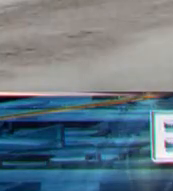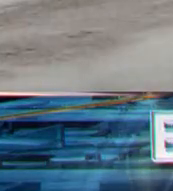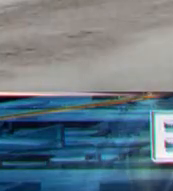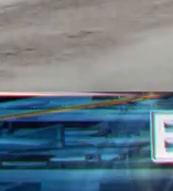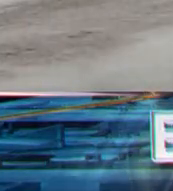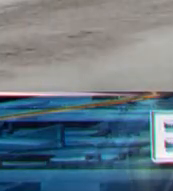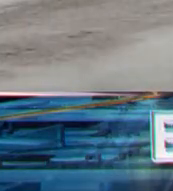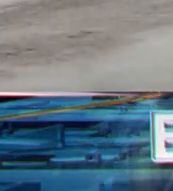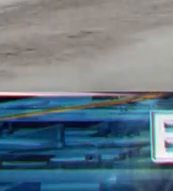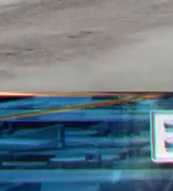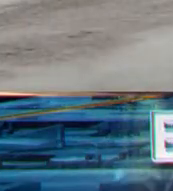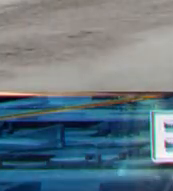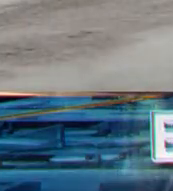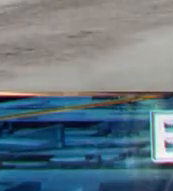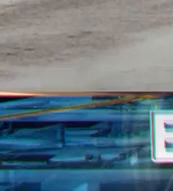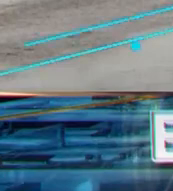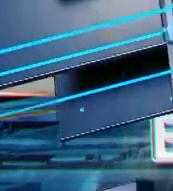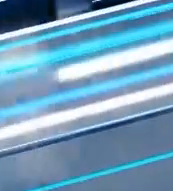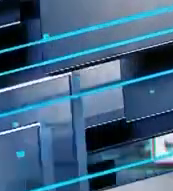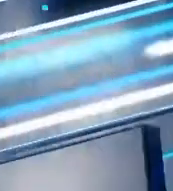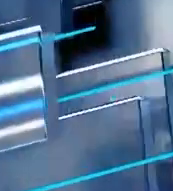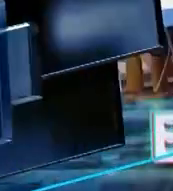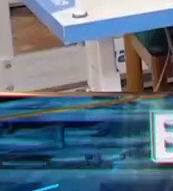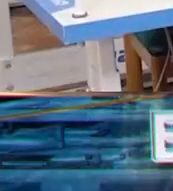аптаға жетпей сыр беруде.